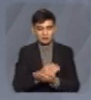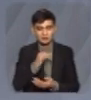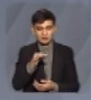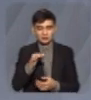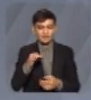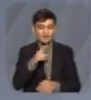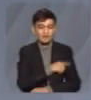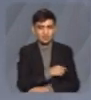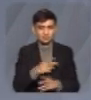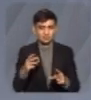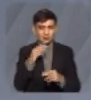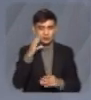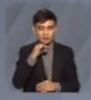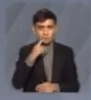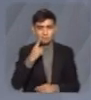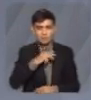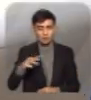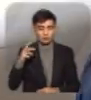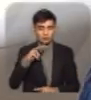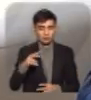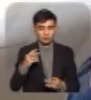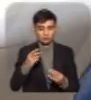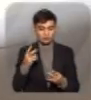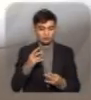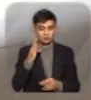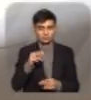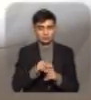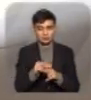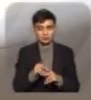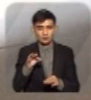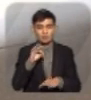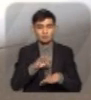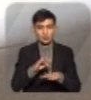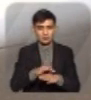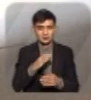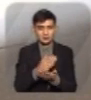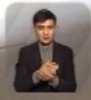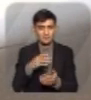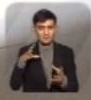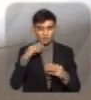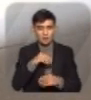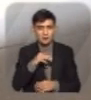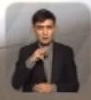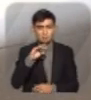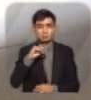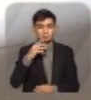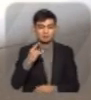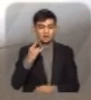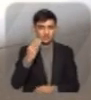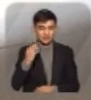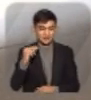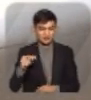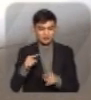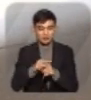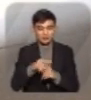лечение требуются миллионы долларов. Эта болезнь как бы затрагивает все группы мышц. То есть сейчас она